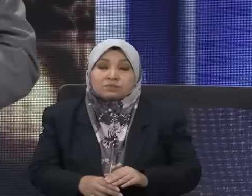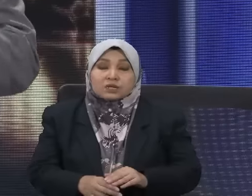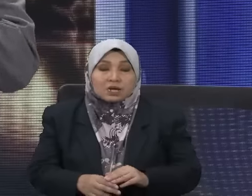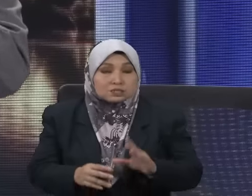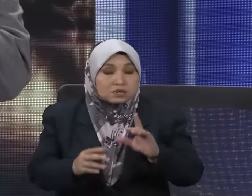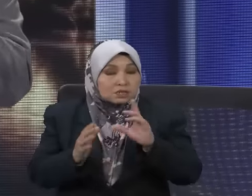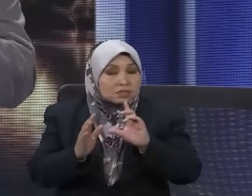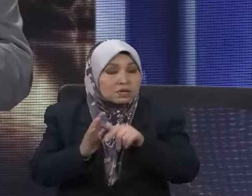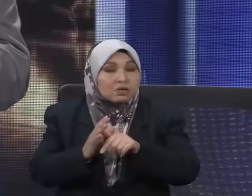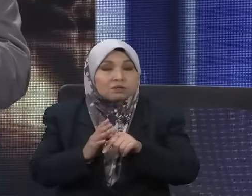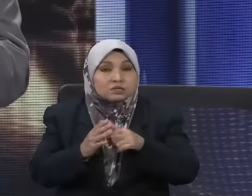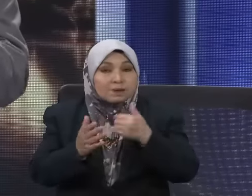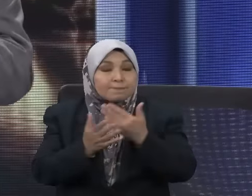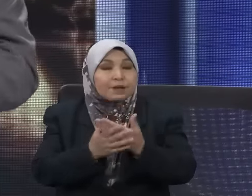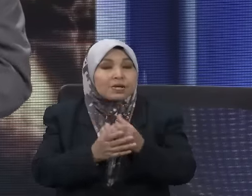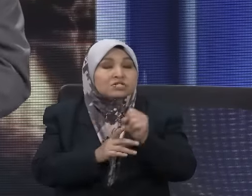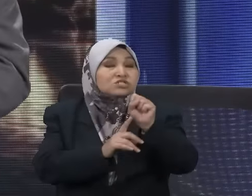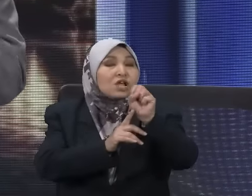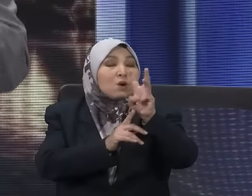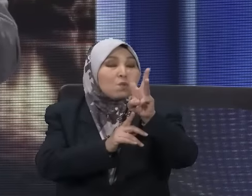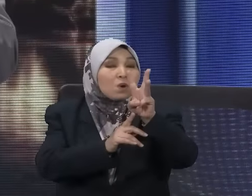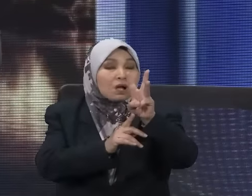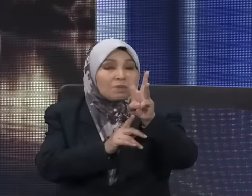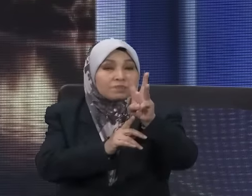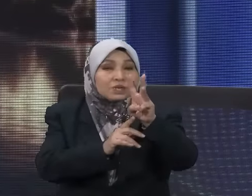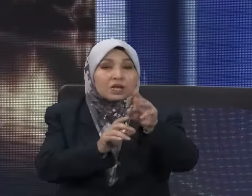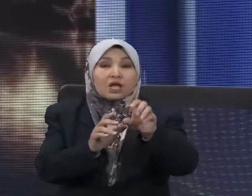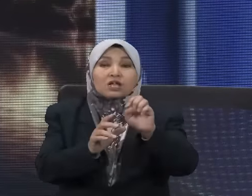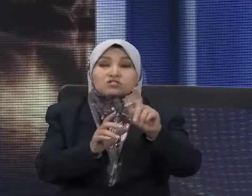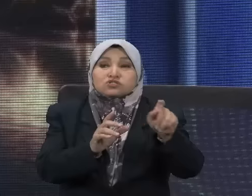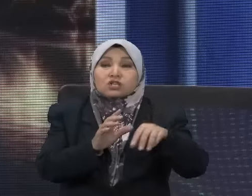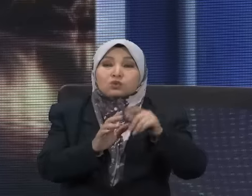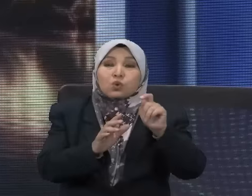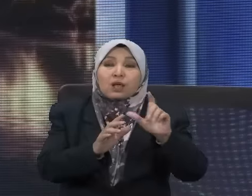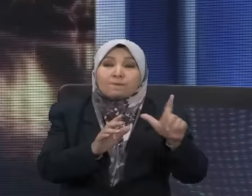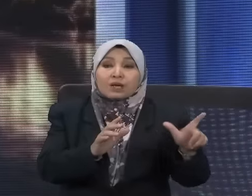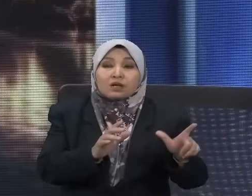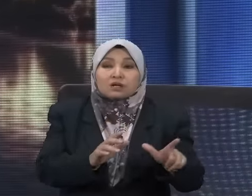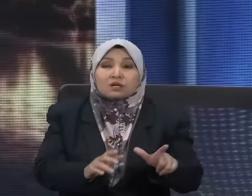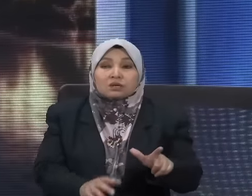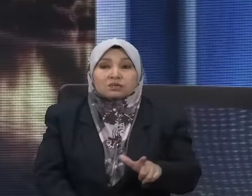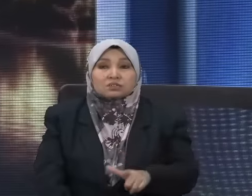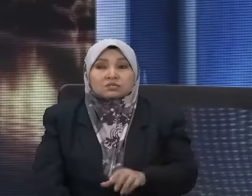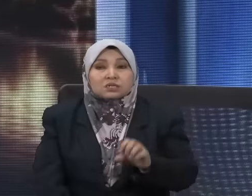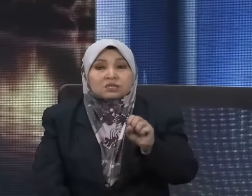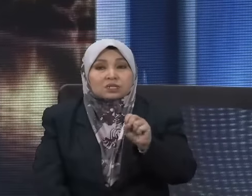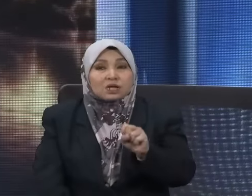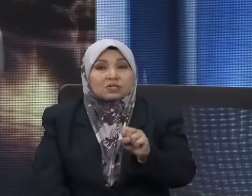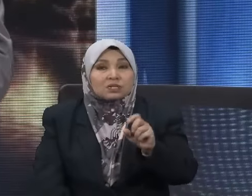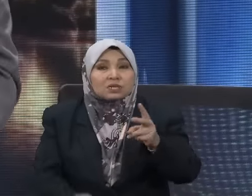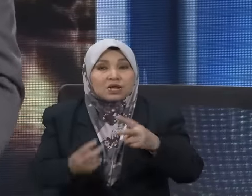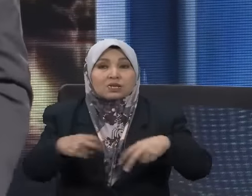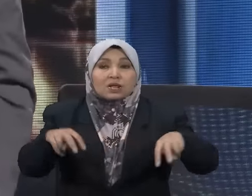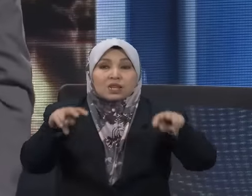Kan, lepas tu sampai pula senawang dua kalimah lagi. Exit tu apa? Seremban.